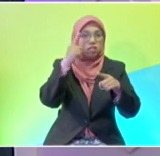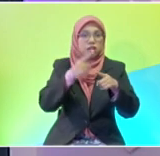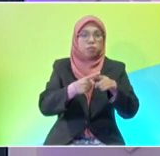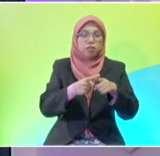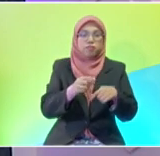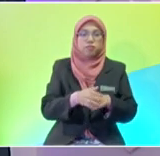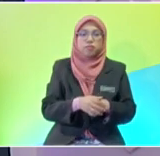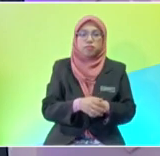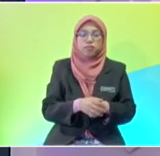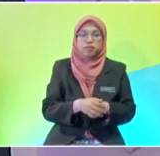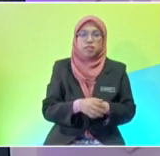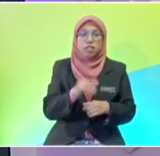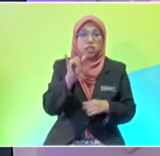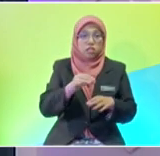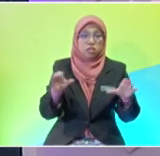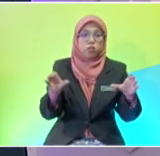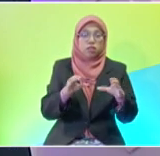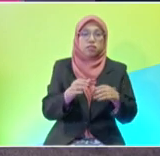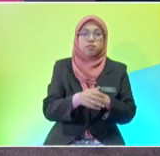lagi yang dibuat